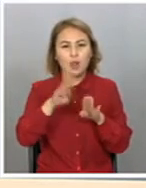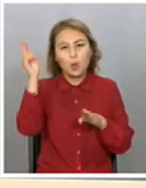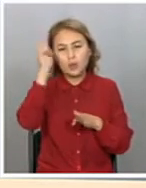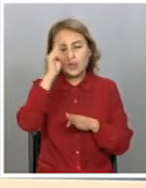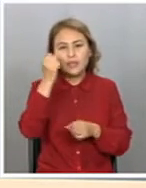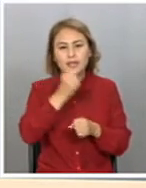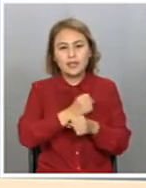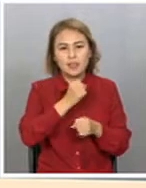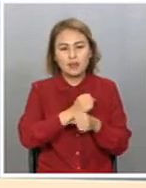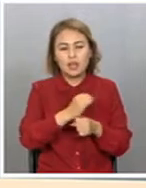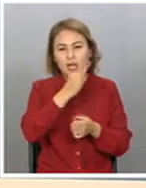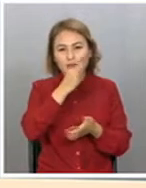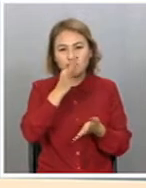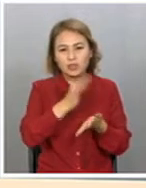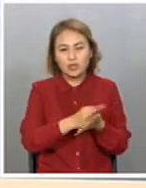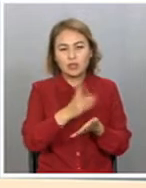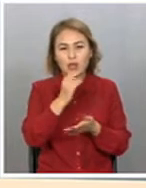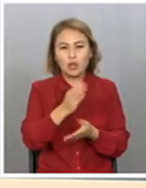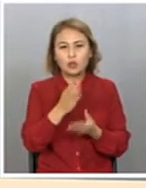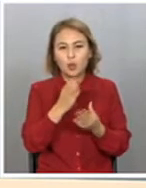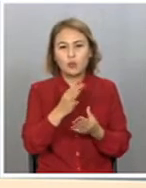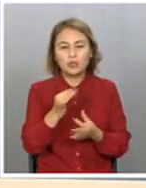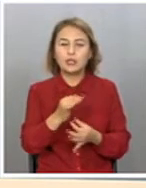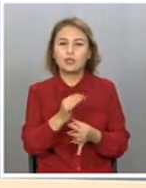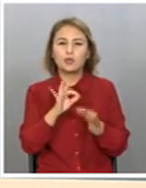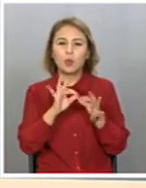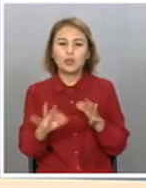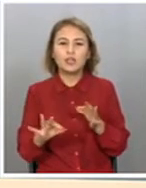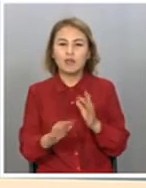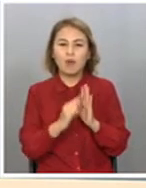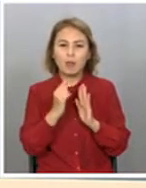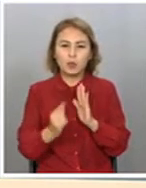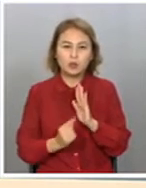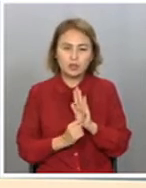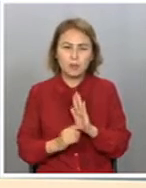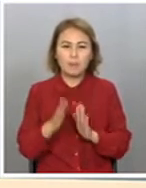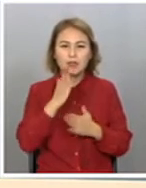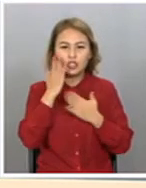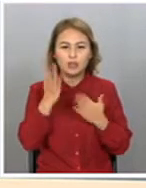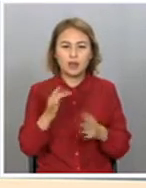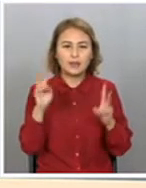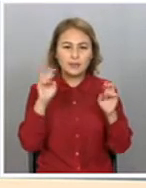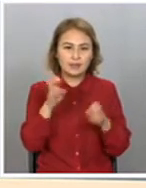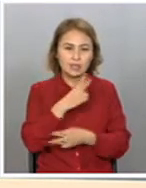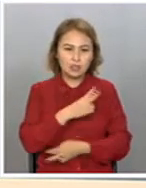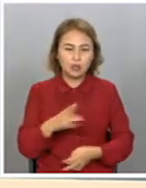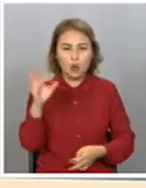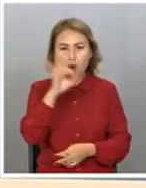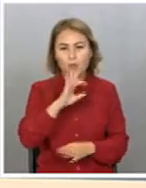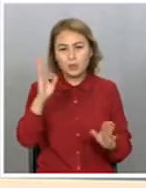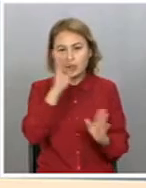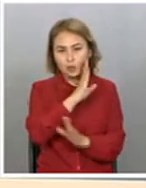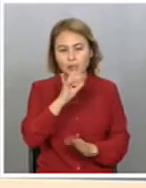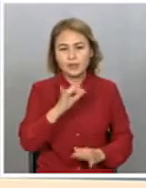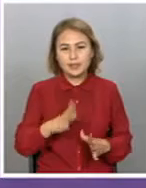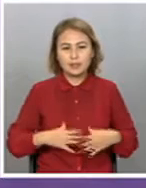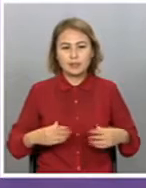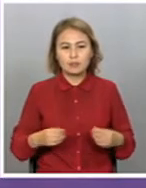составлять и отвечать на толстые и тонкие вопросы. Прочитали интересные тексты о природе и